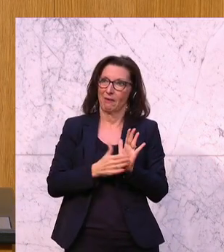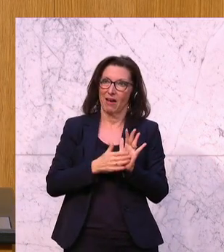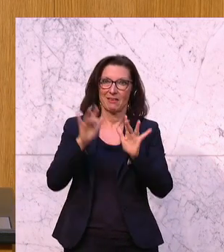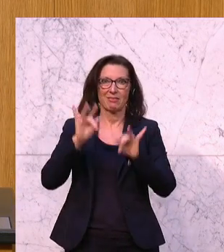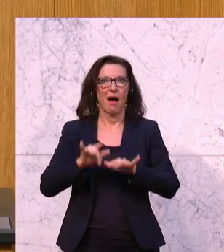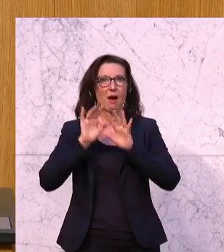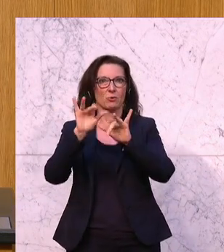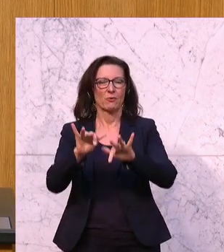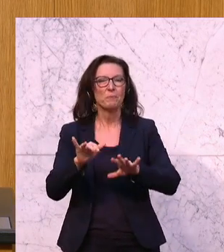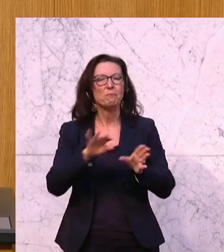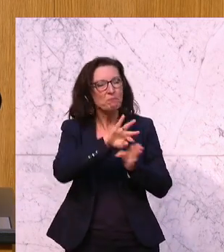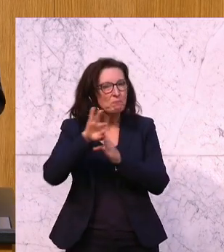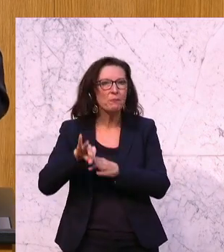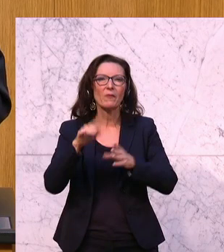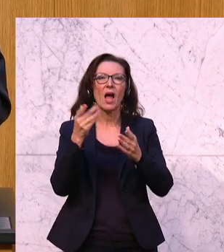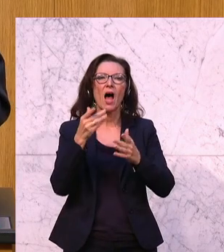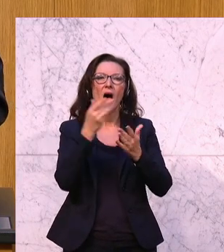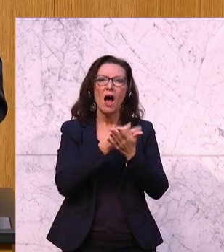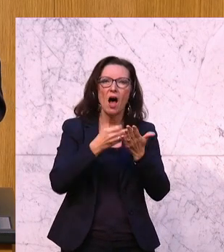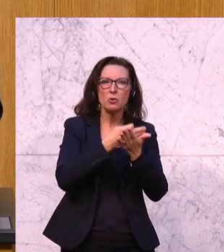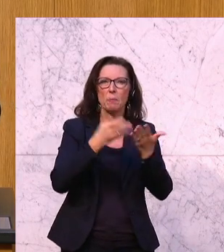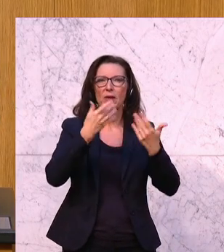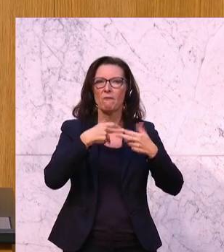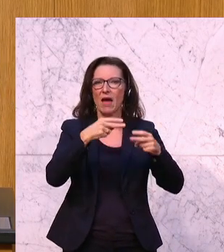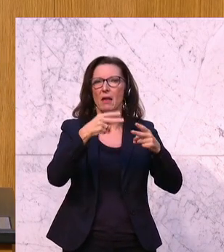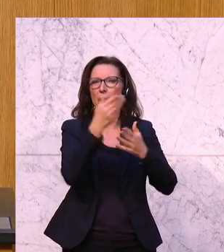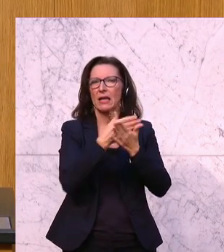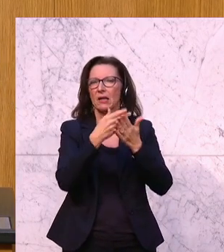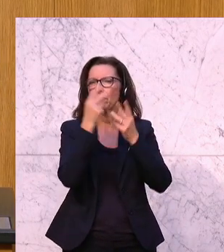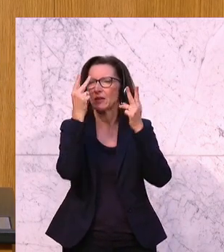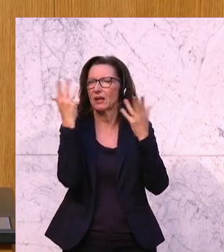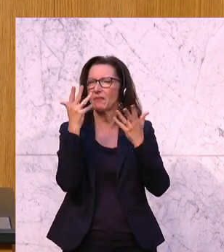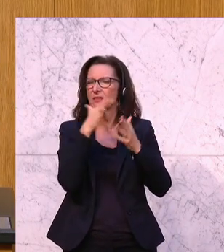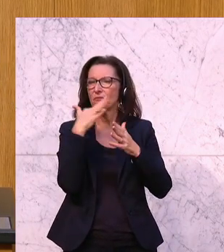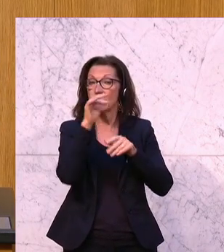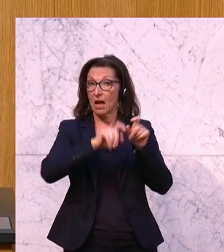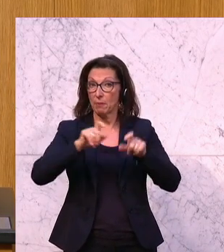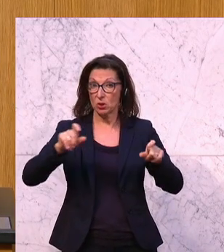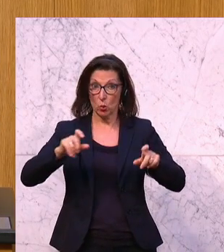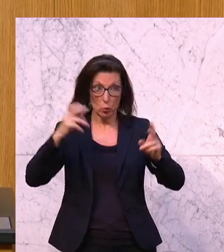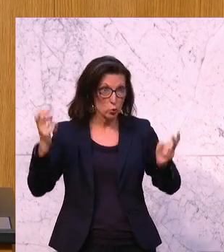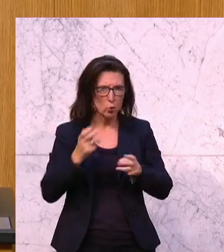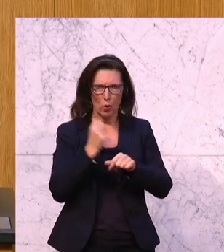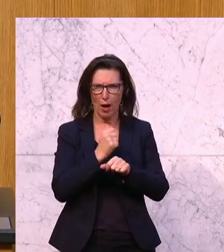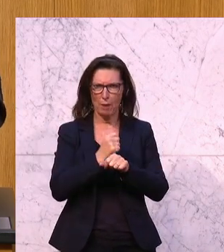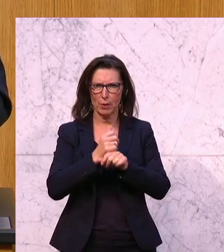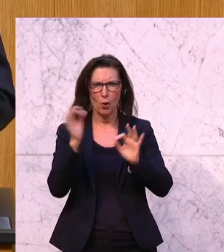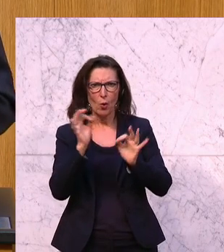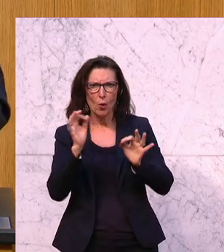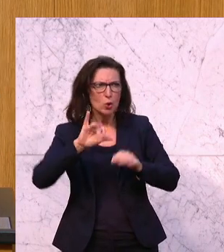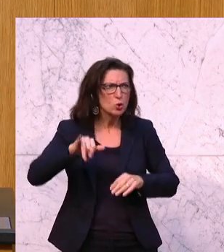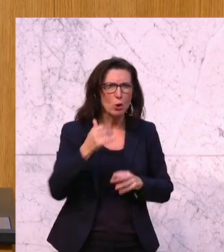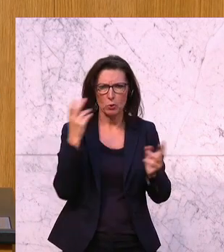was die Aus- und Weiterbildungsmaßnahmen auch betrifft, dass hier sehr, sehr viele Menschen, die Arbeit suchen bzw. auf